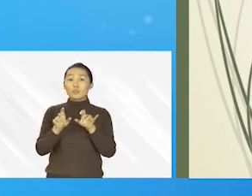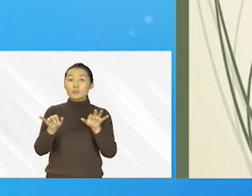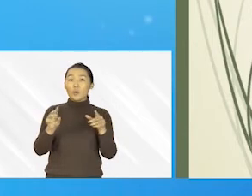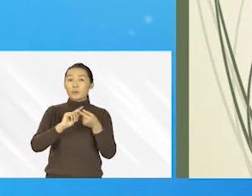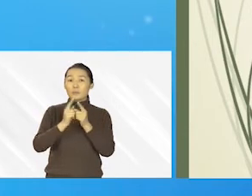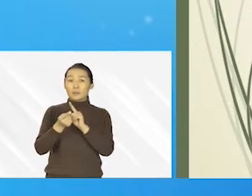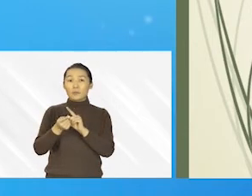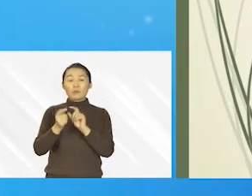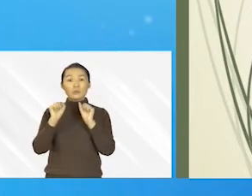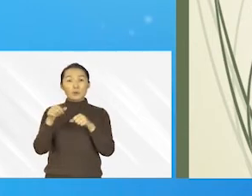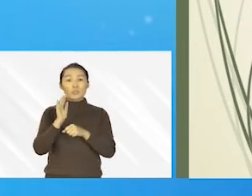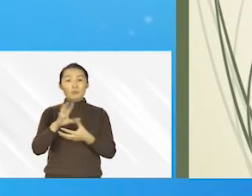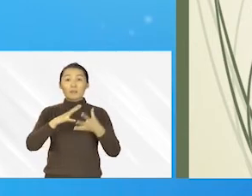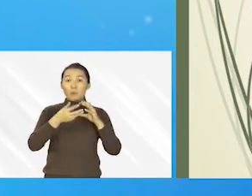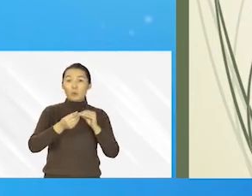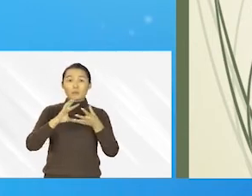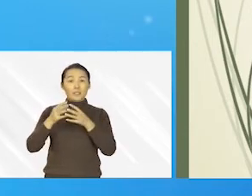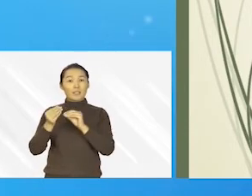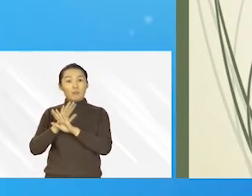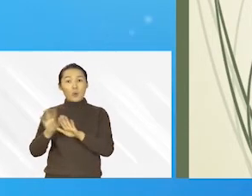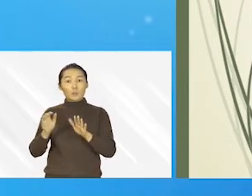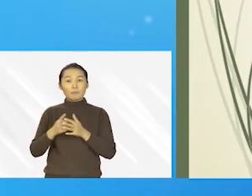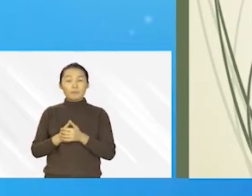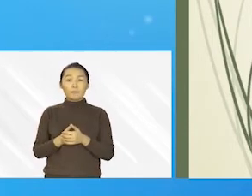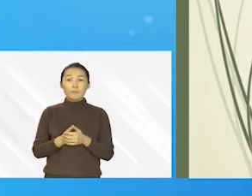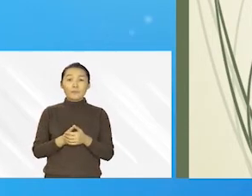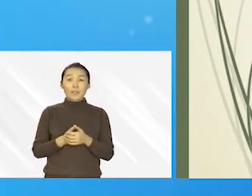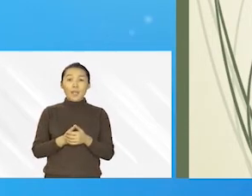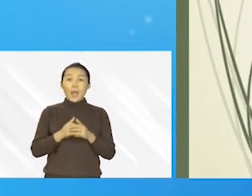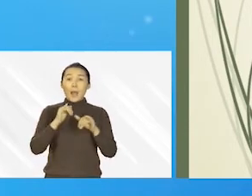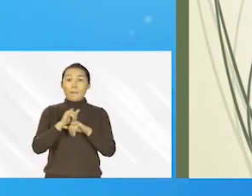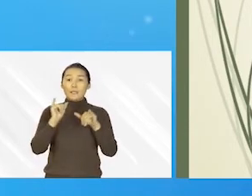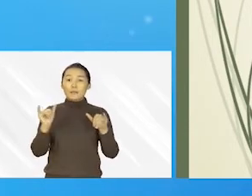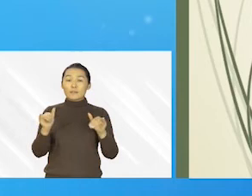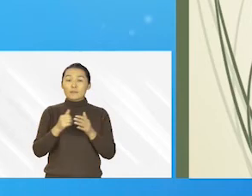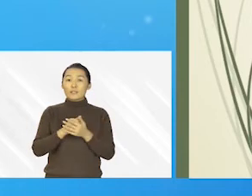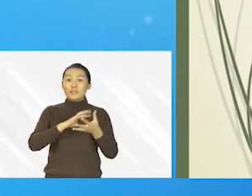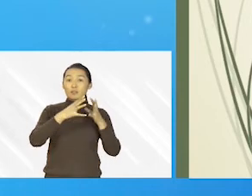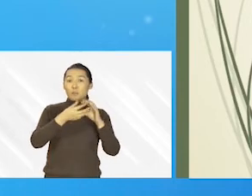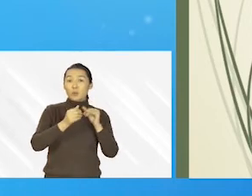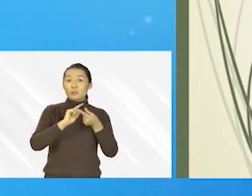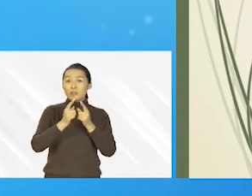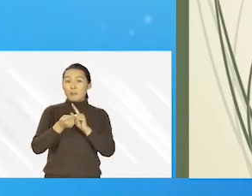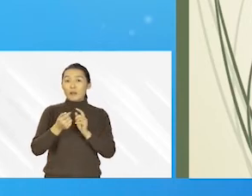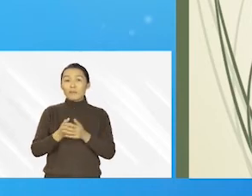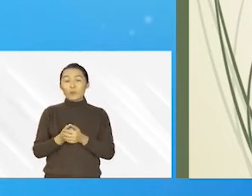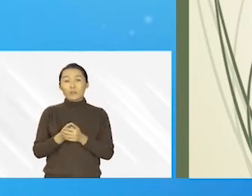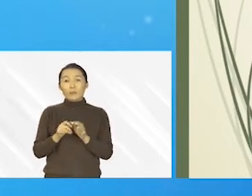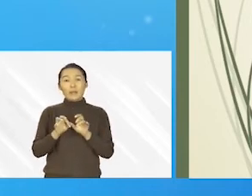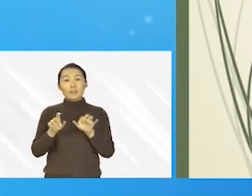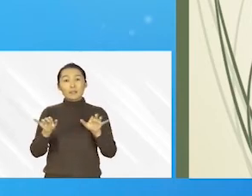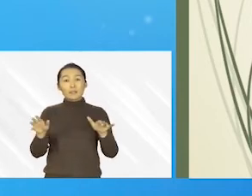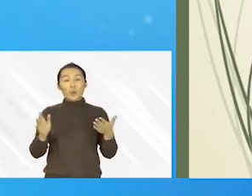метаморфоз может быть полным и неполным. При развитии с полным метаморфозом